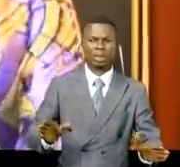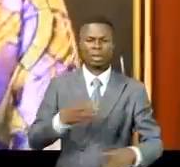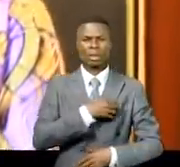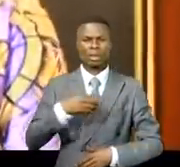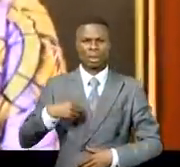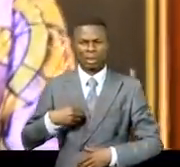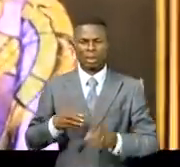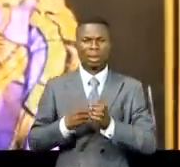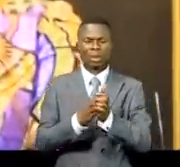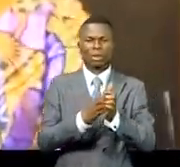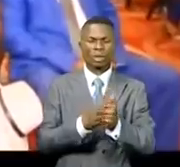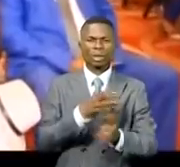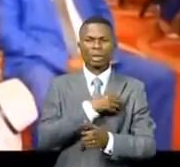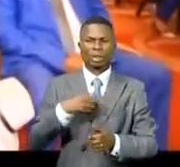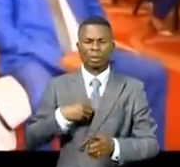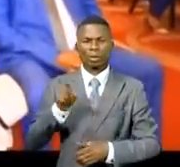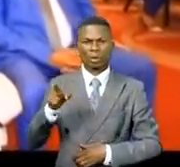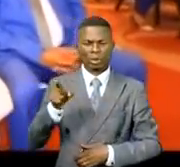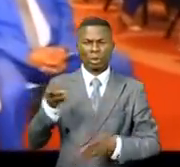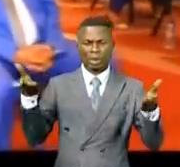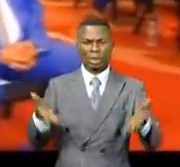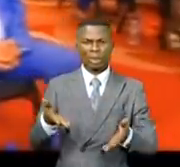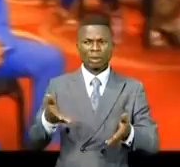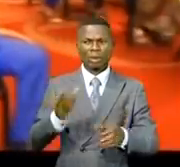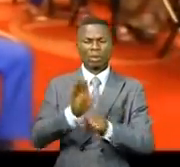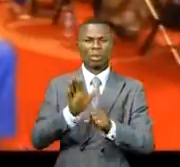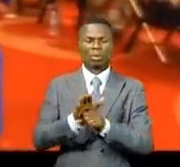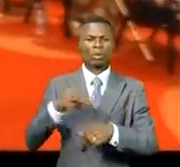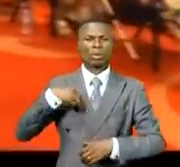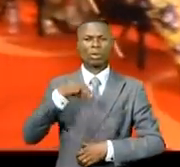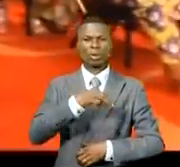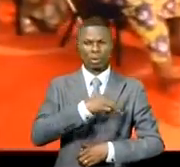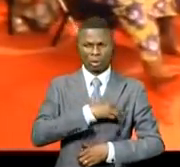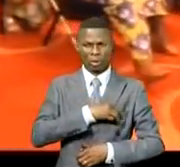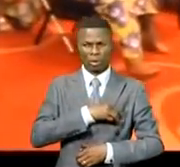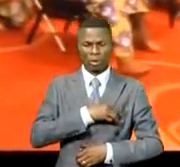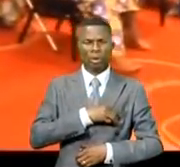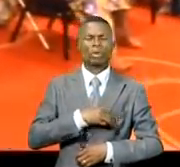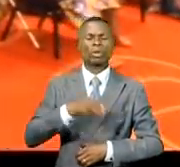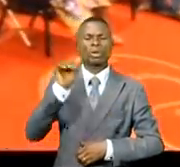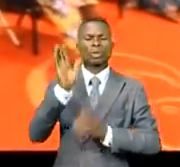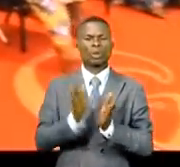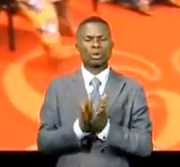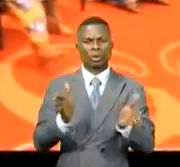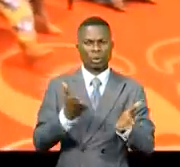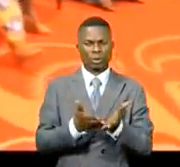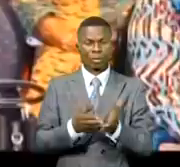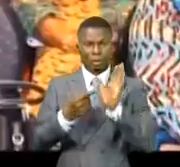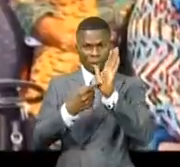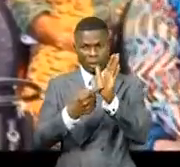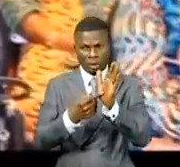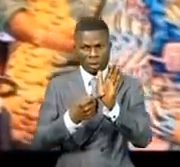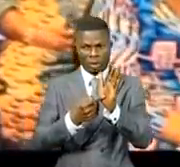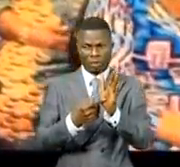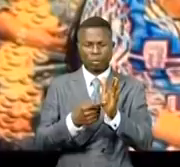femmes de la Ligue nationale des Anamongo en présence des convives et de membres de cette structure à caractère socio-culturel. Pour marquer d'une